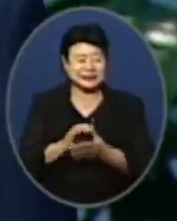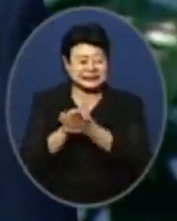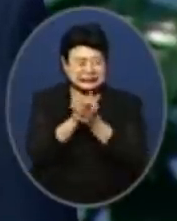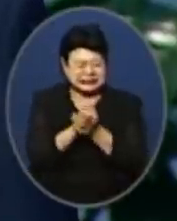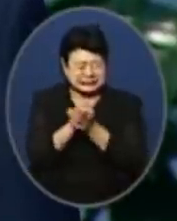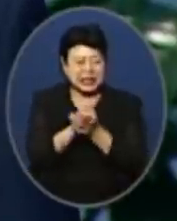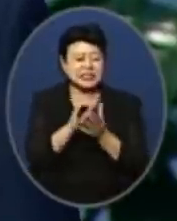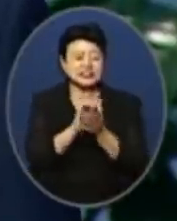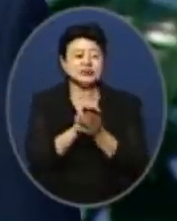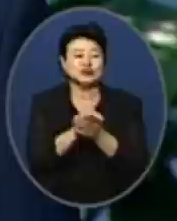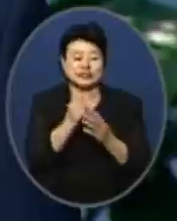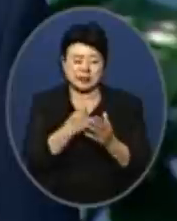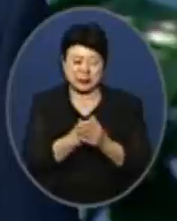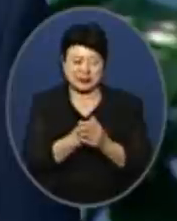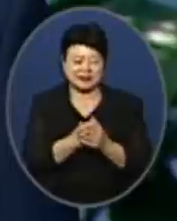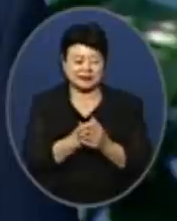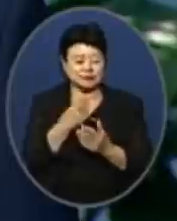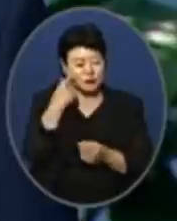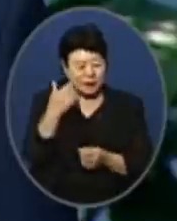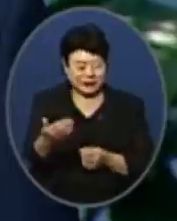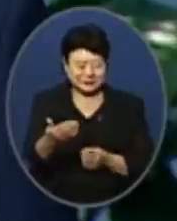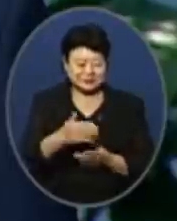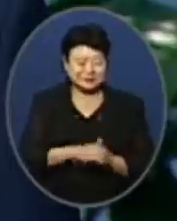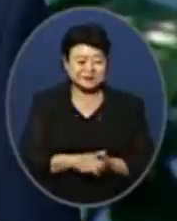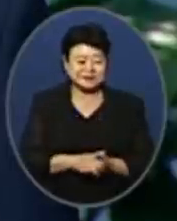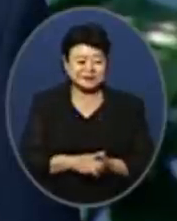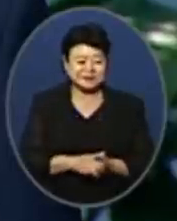아니냐고. 그런데